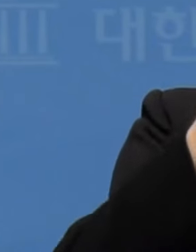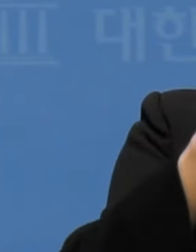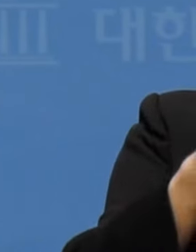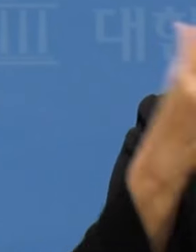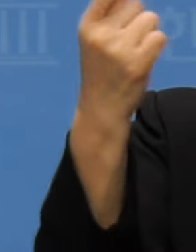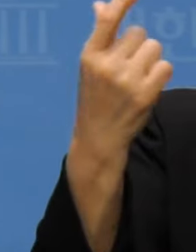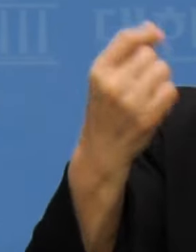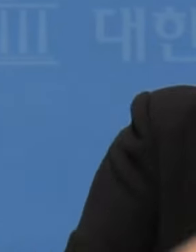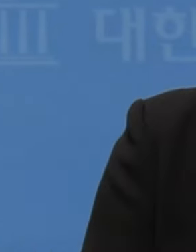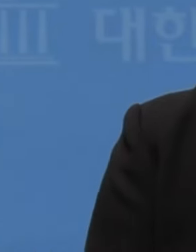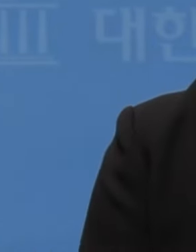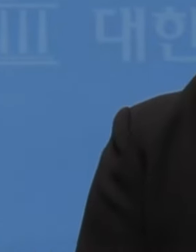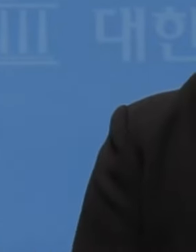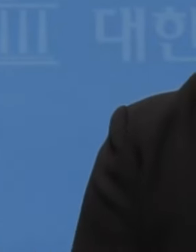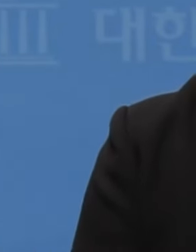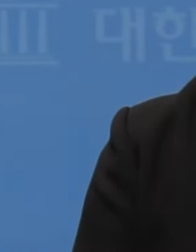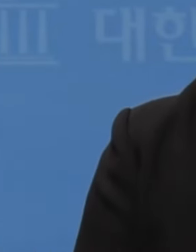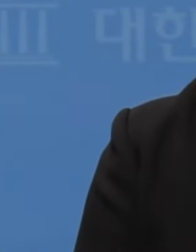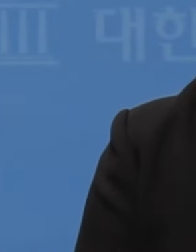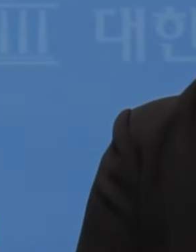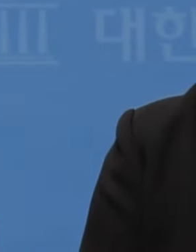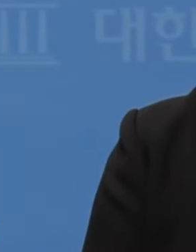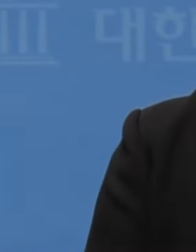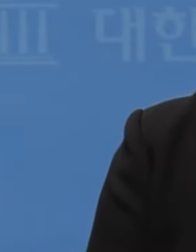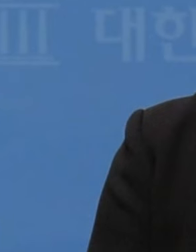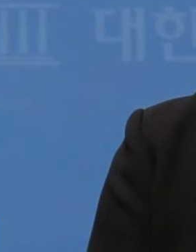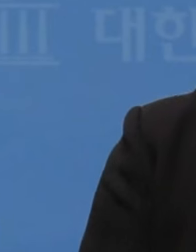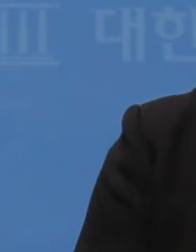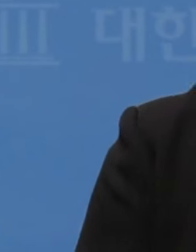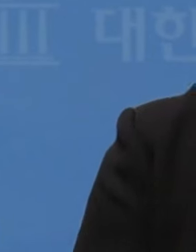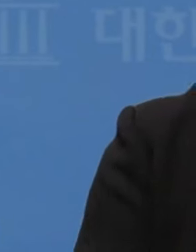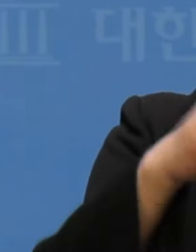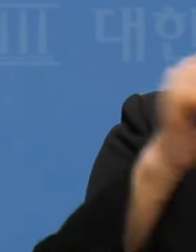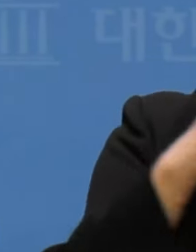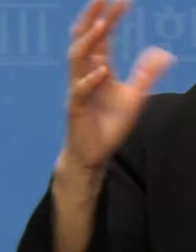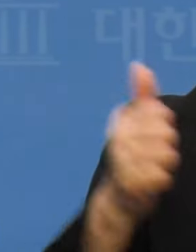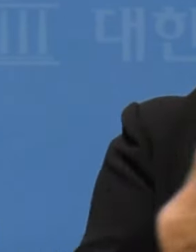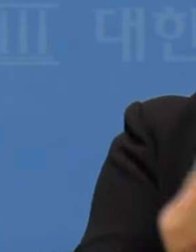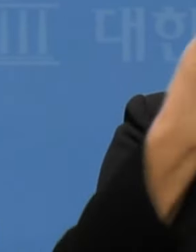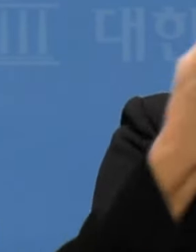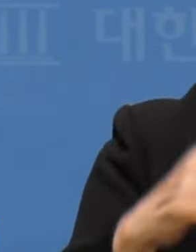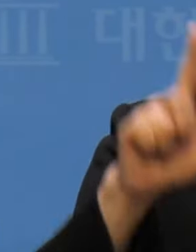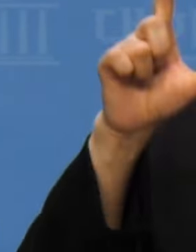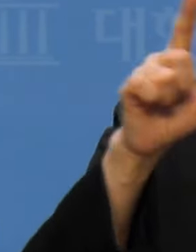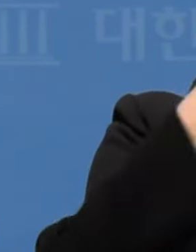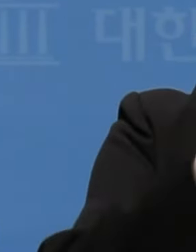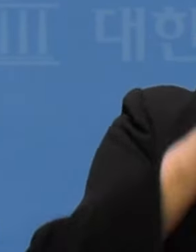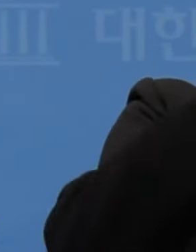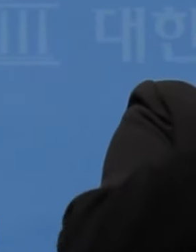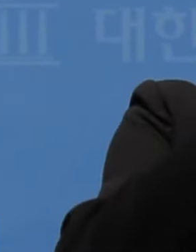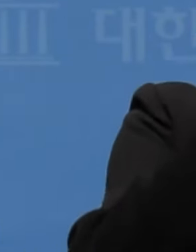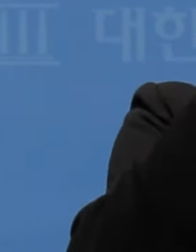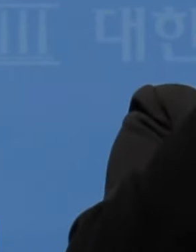사정이 좋았을 것입니다. 21대 국회는 2021년부터 피해보상 관련